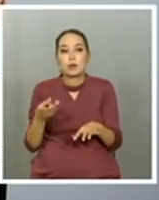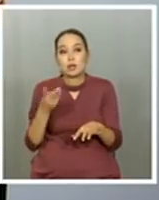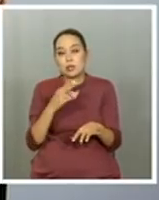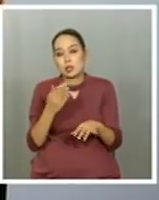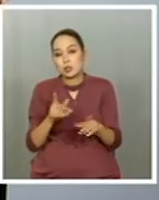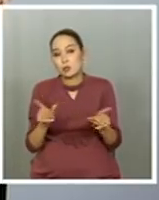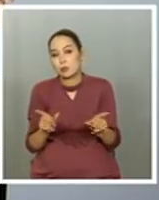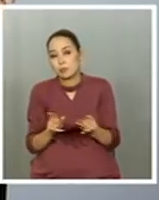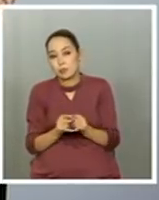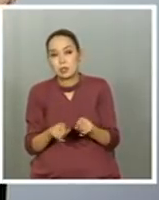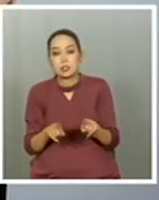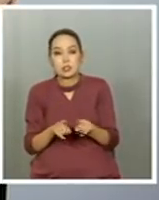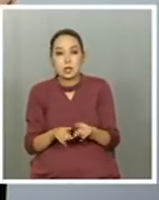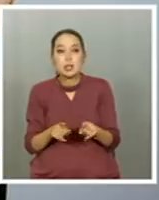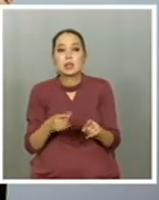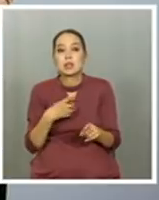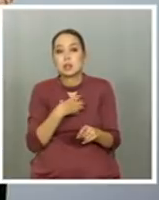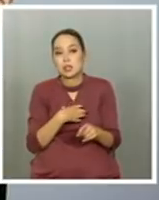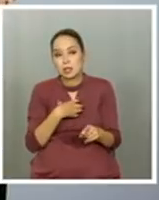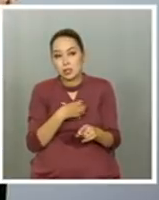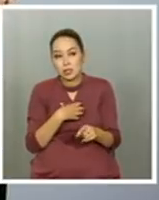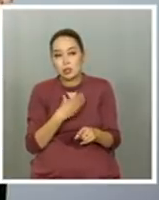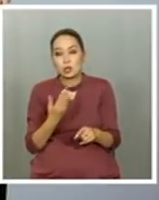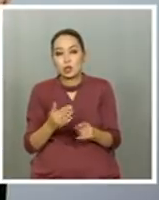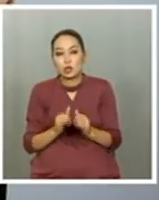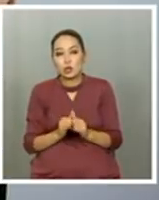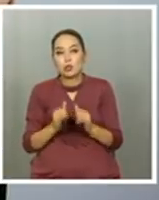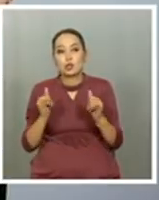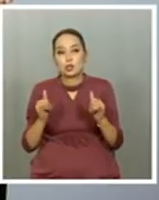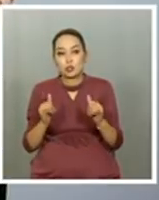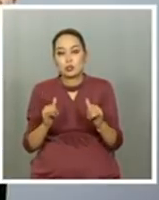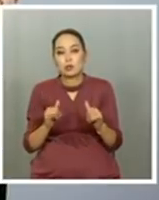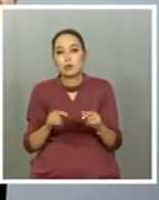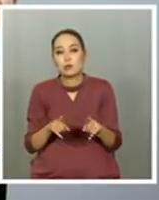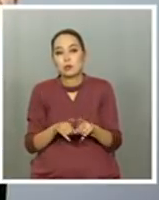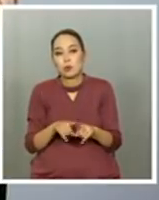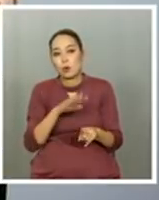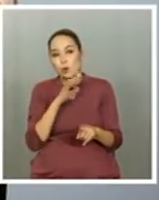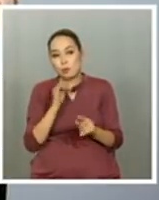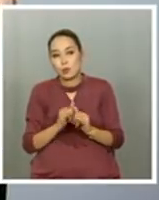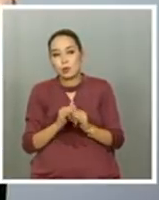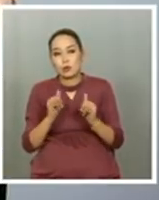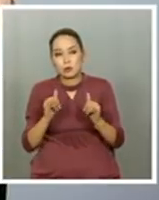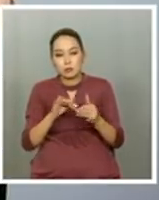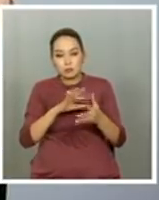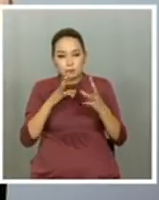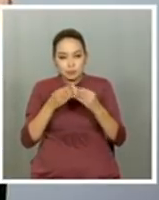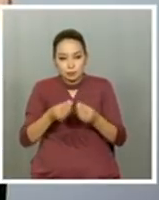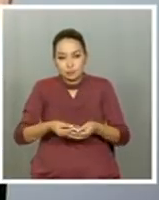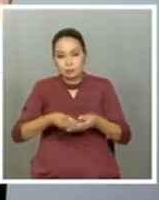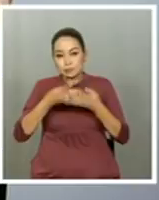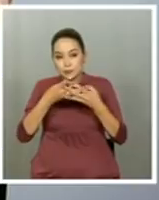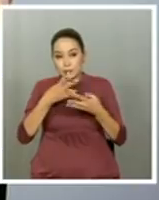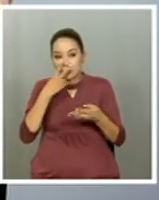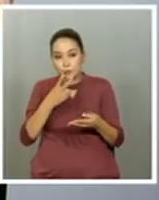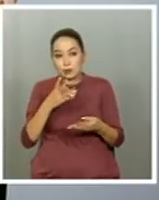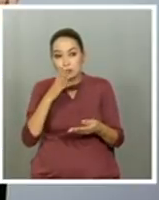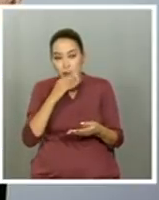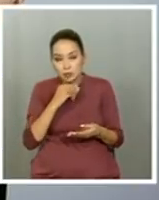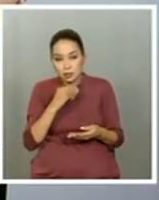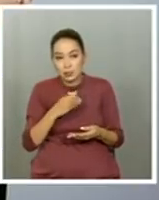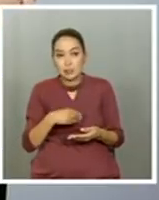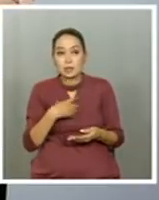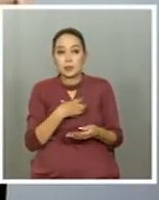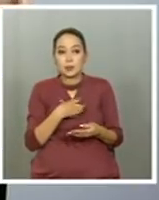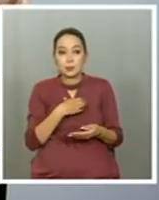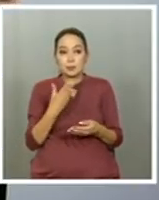арқылы негізгі ұлғайту, микроскоптың ұлғайту арқылы біз нысанды толық көре аламыз. Негізгі